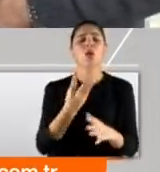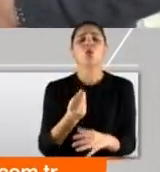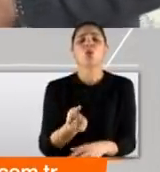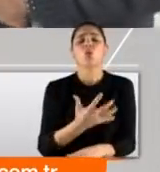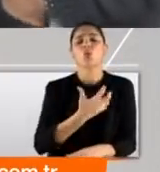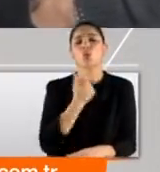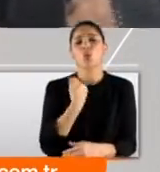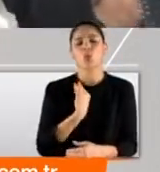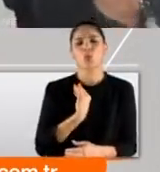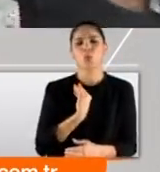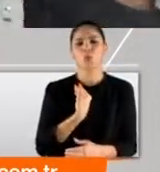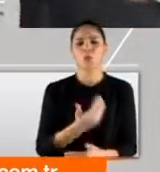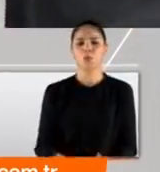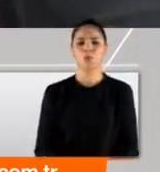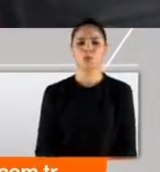çok.